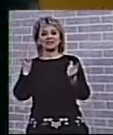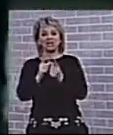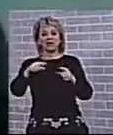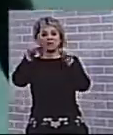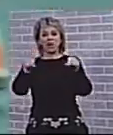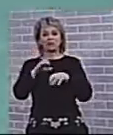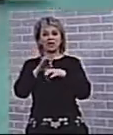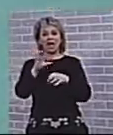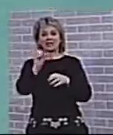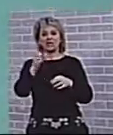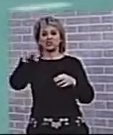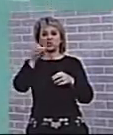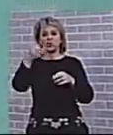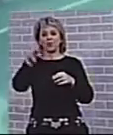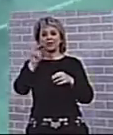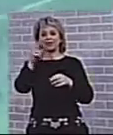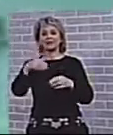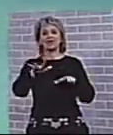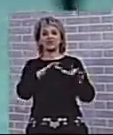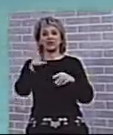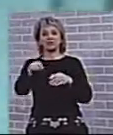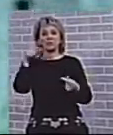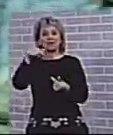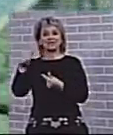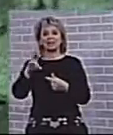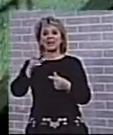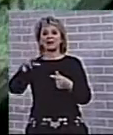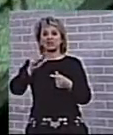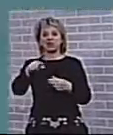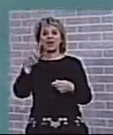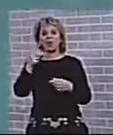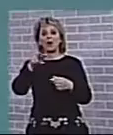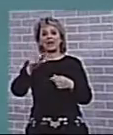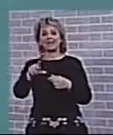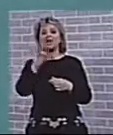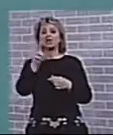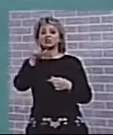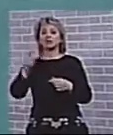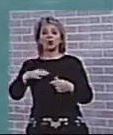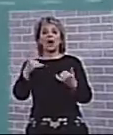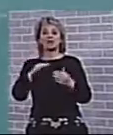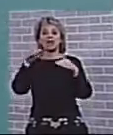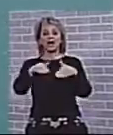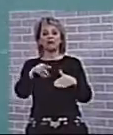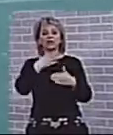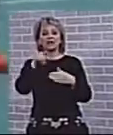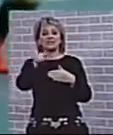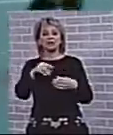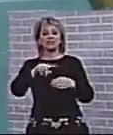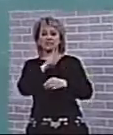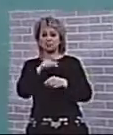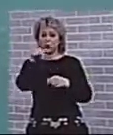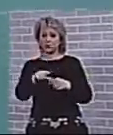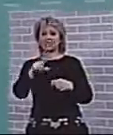рамке проводит Анна Седойкина и действует под стать норвежской коллеге. Ростовчанки не перестают атаковать красиво и